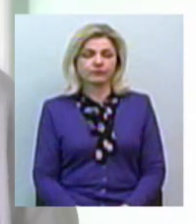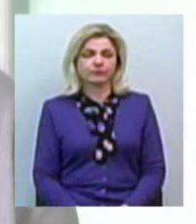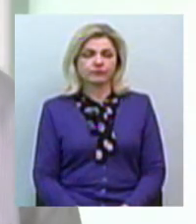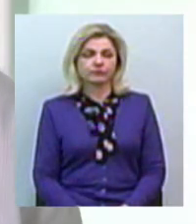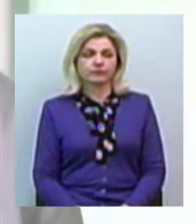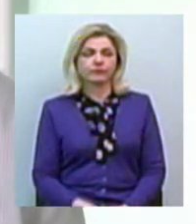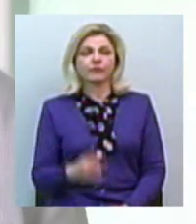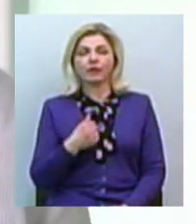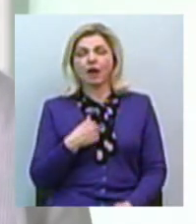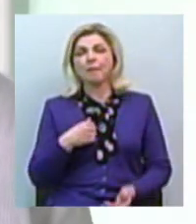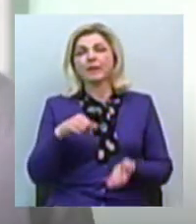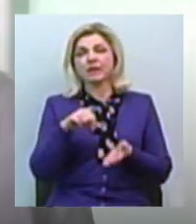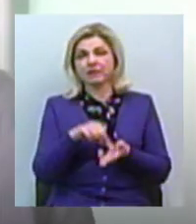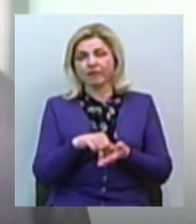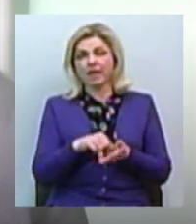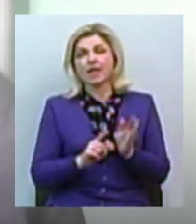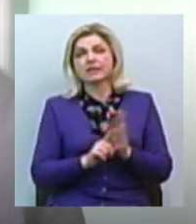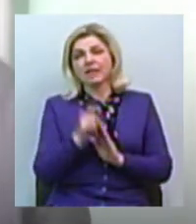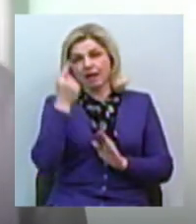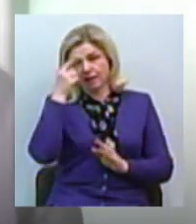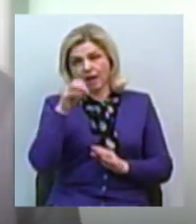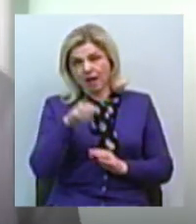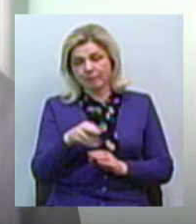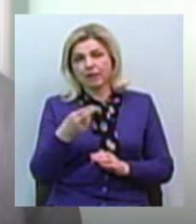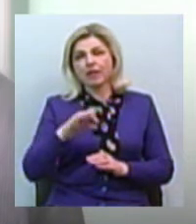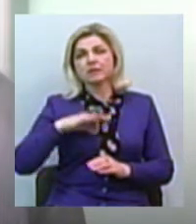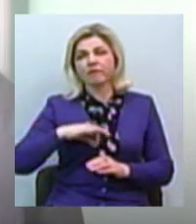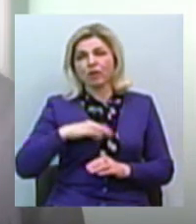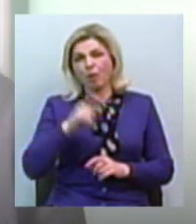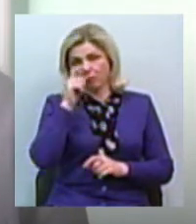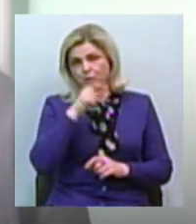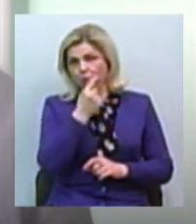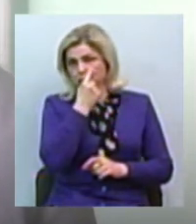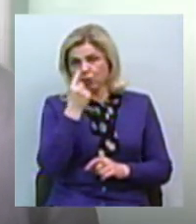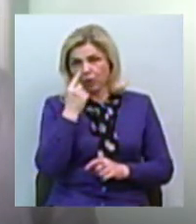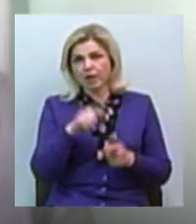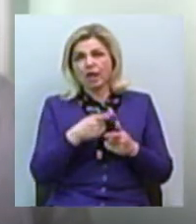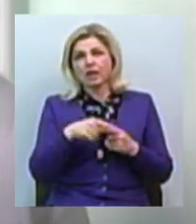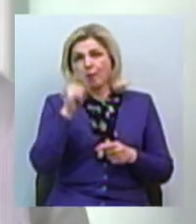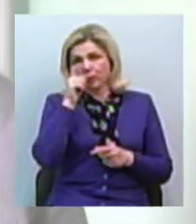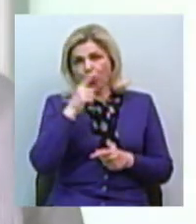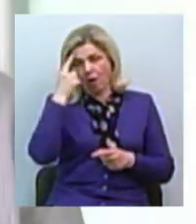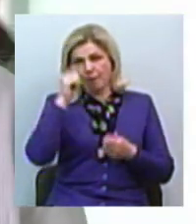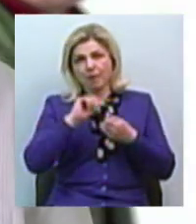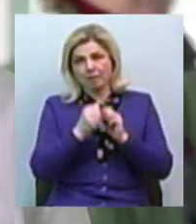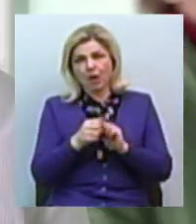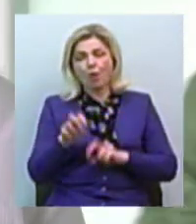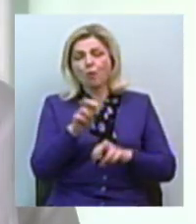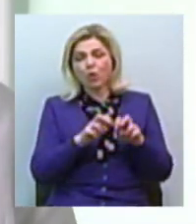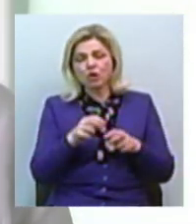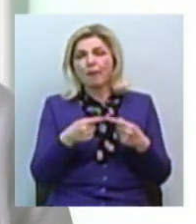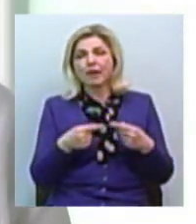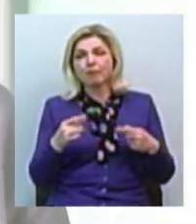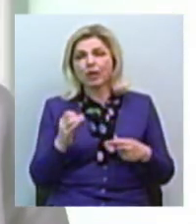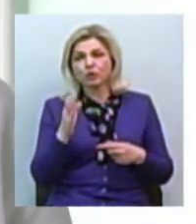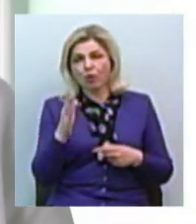Я представляю стартап HomeMapi. Це застосунок для людей з поганим зором або поганою пам'яттю для пошуку предметів у домі. Тобто за